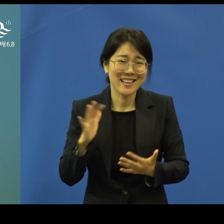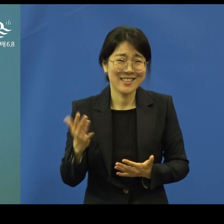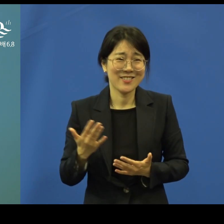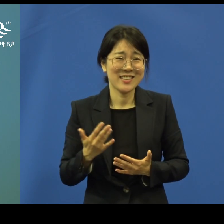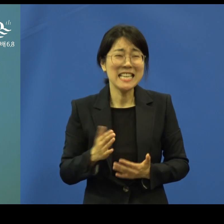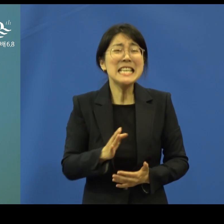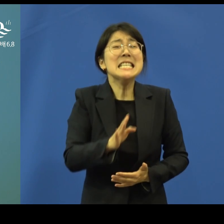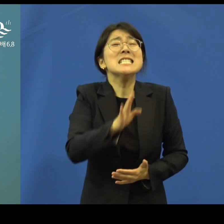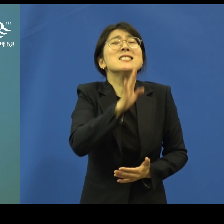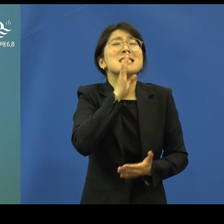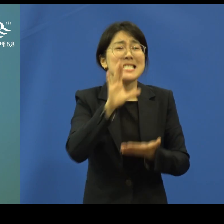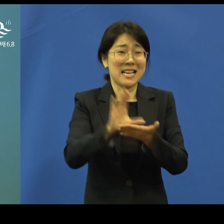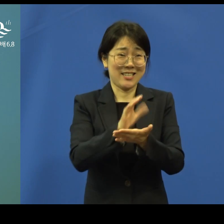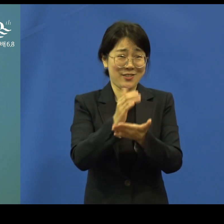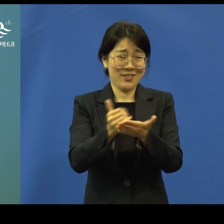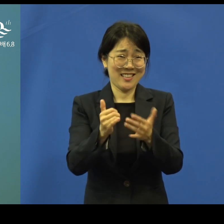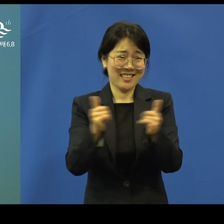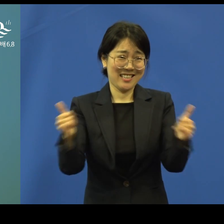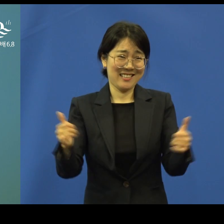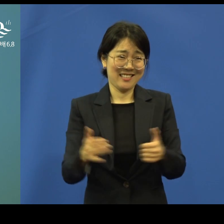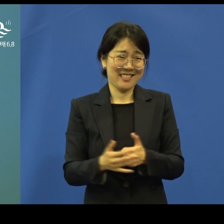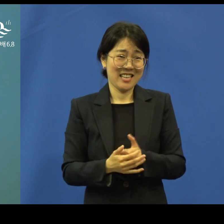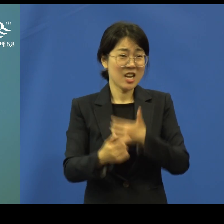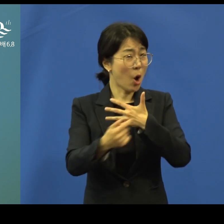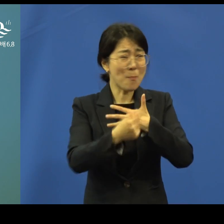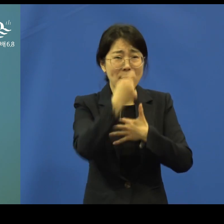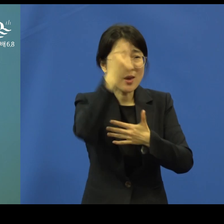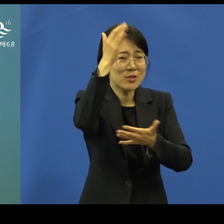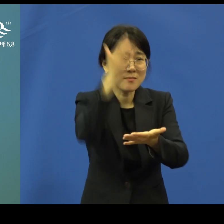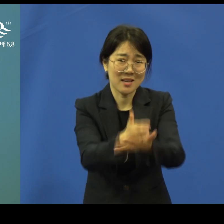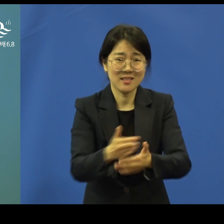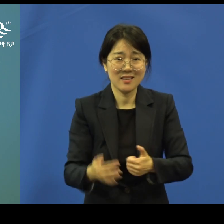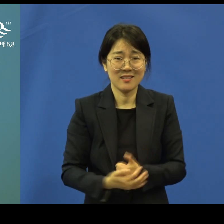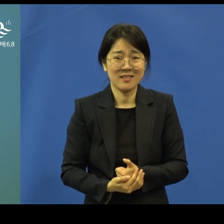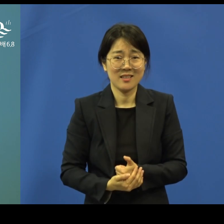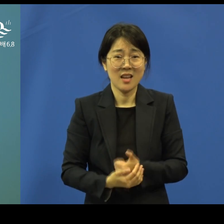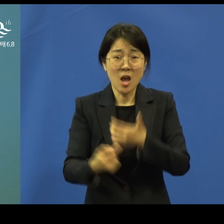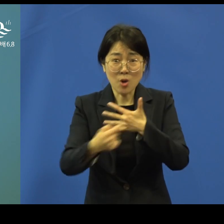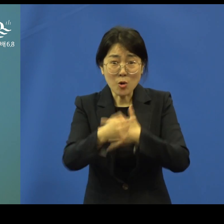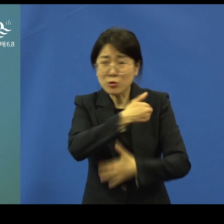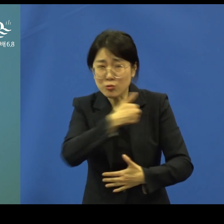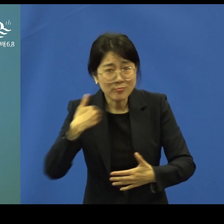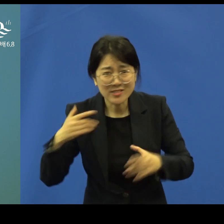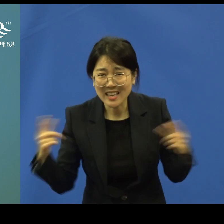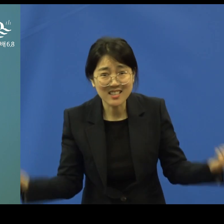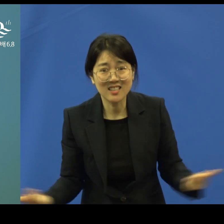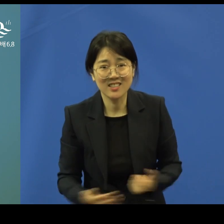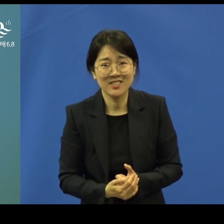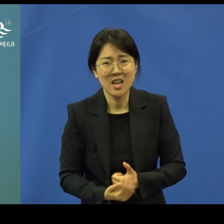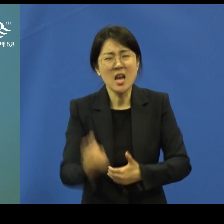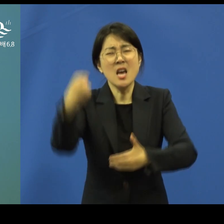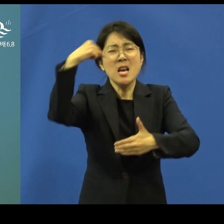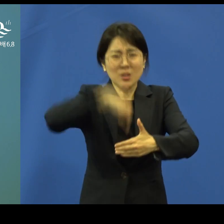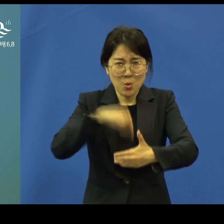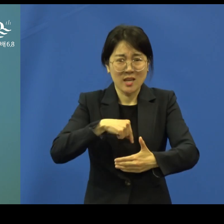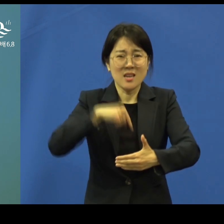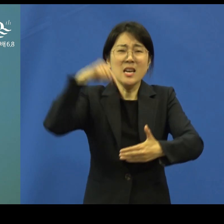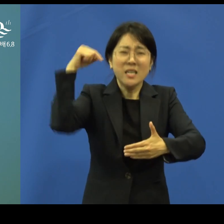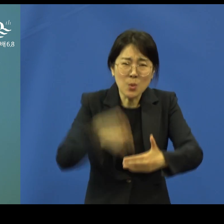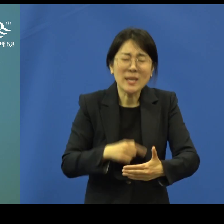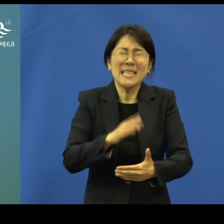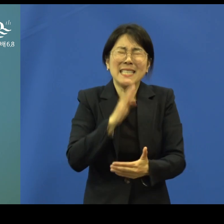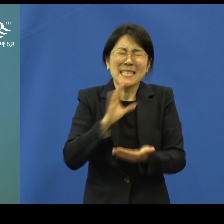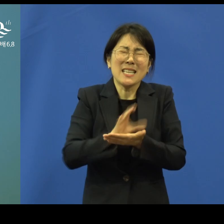크리스찬, 명목상의 그리스도인이 아니고 겉모양의 그리스도인이 아니고 아멘이신